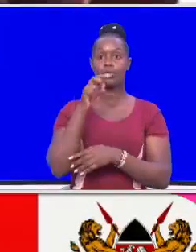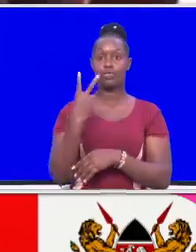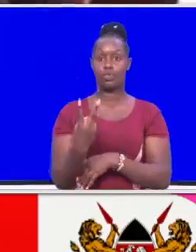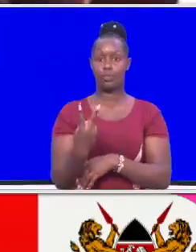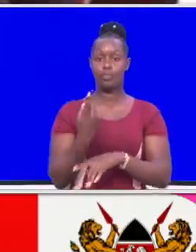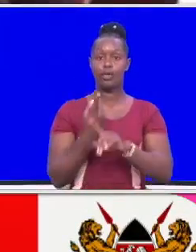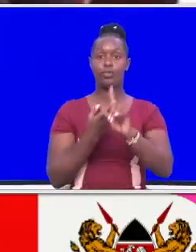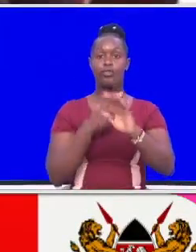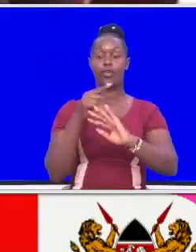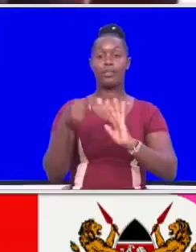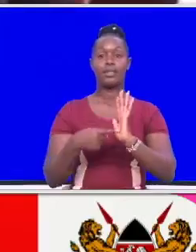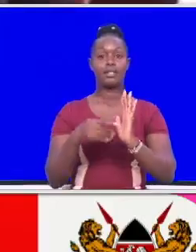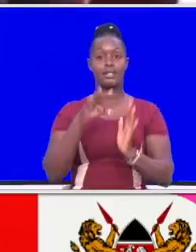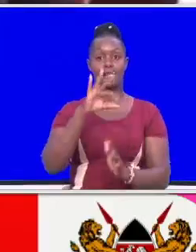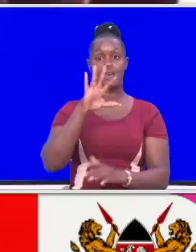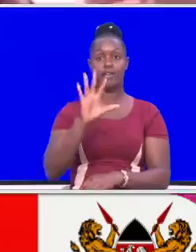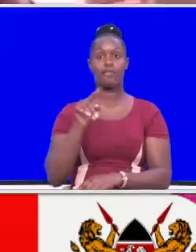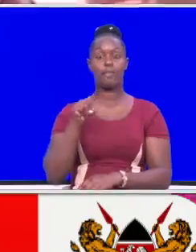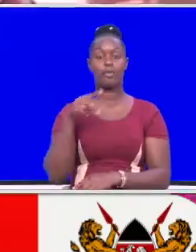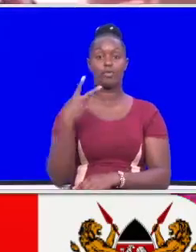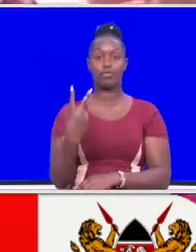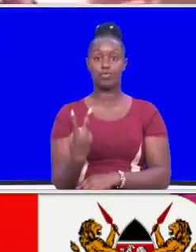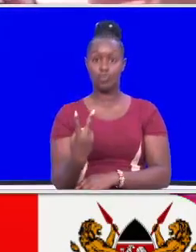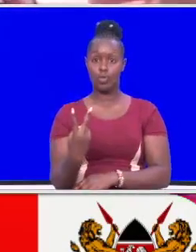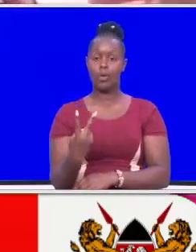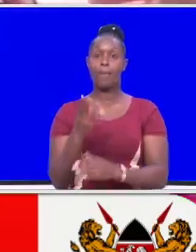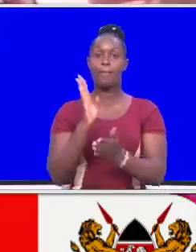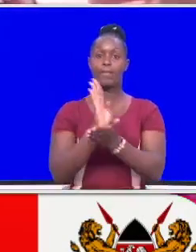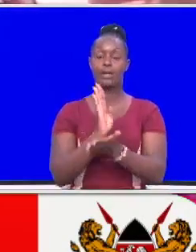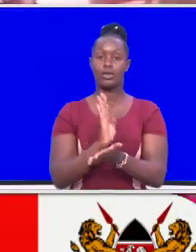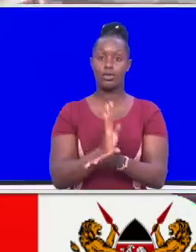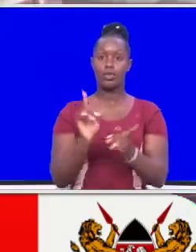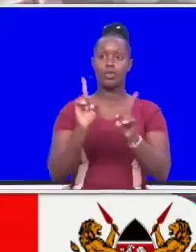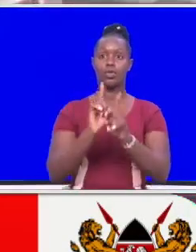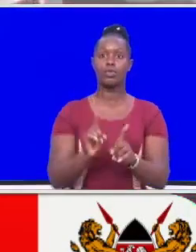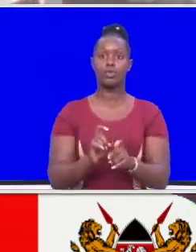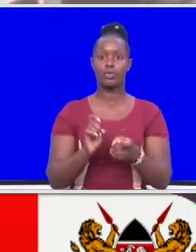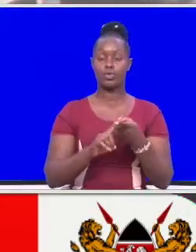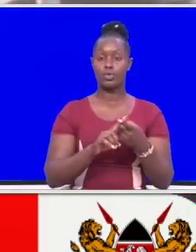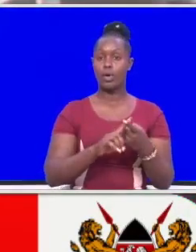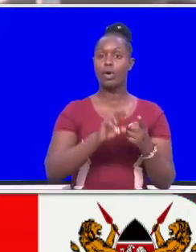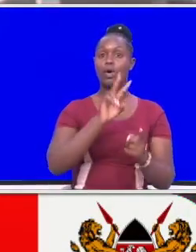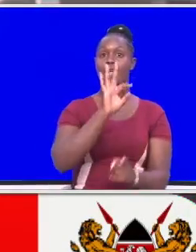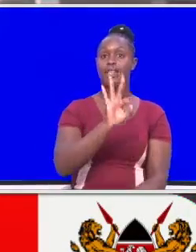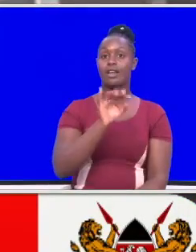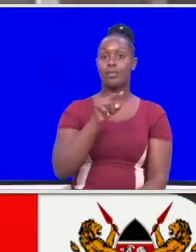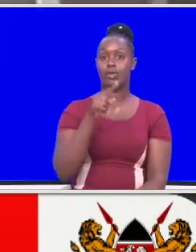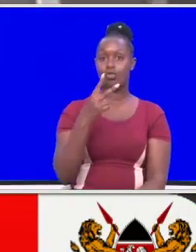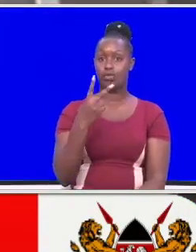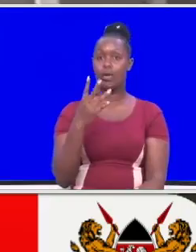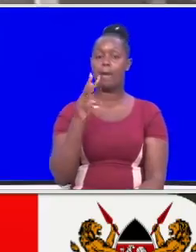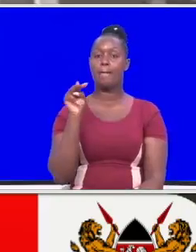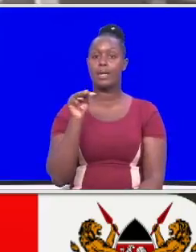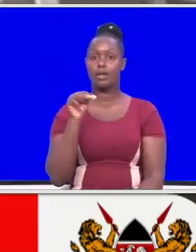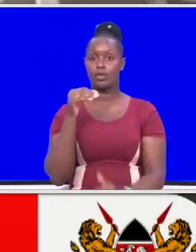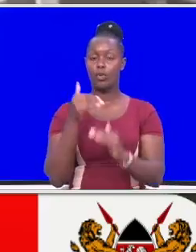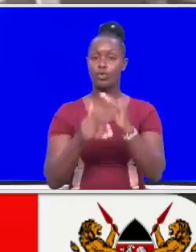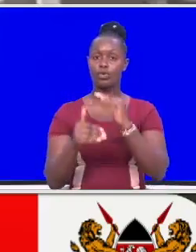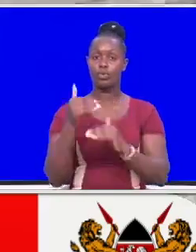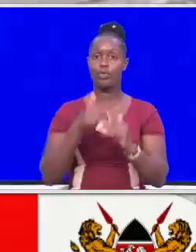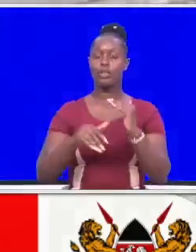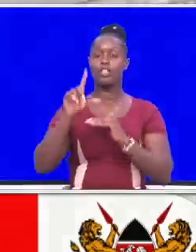hizo 35.2, bilioni 3.2 zilitengewa ujenzi wa nyumba za bei